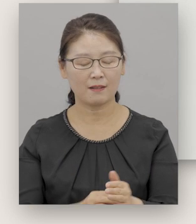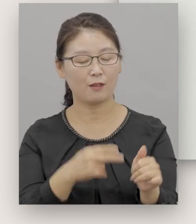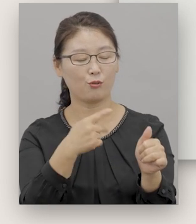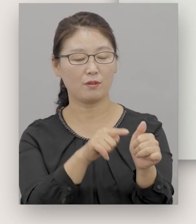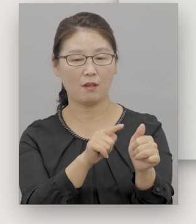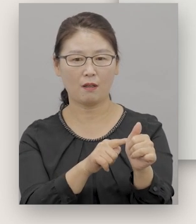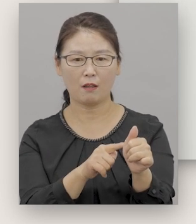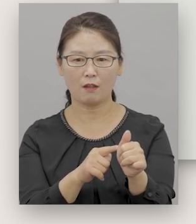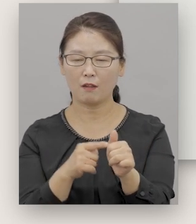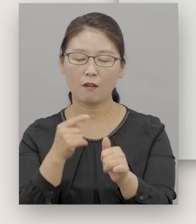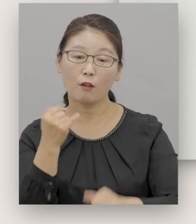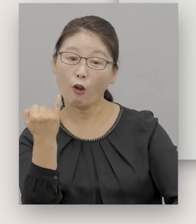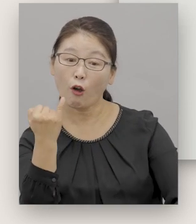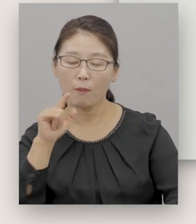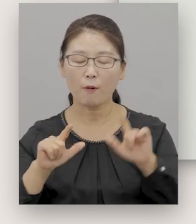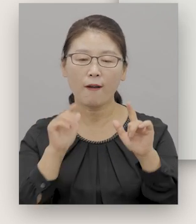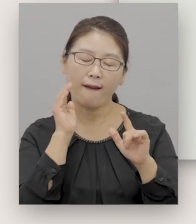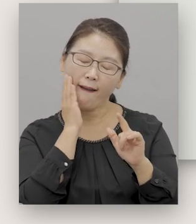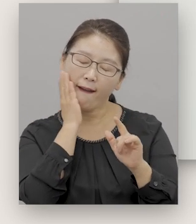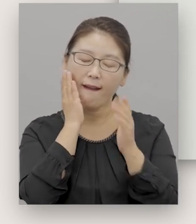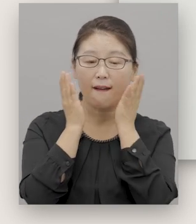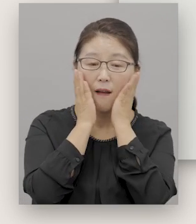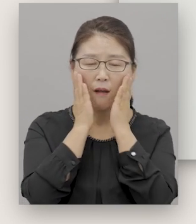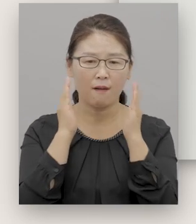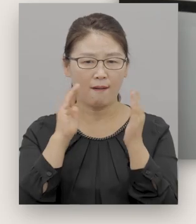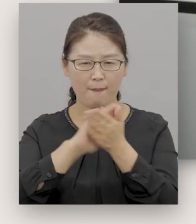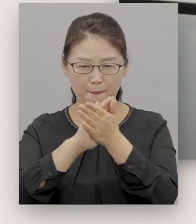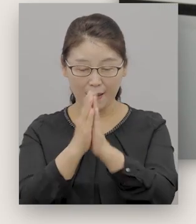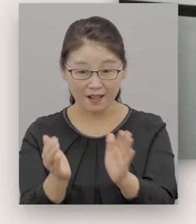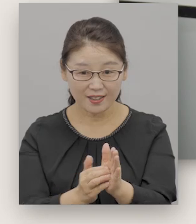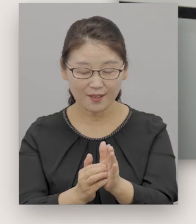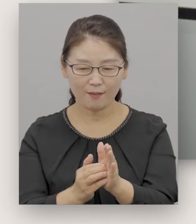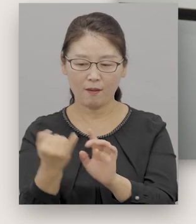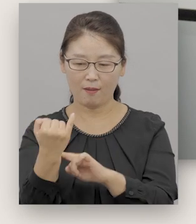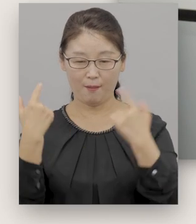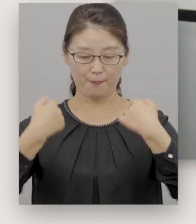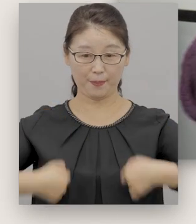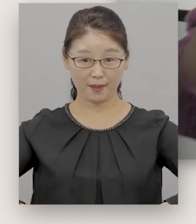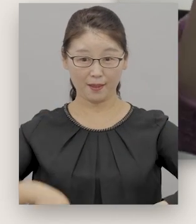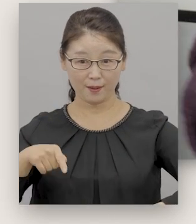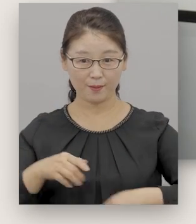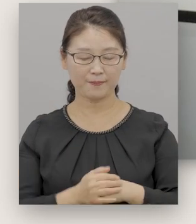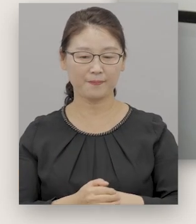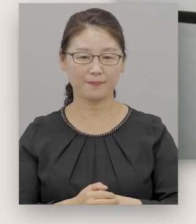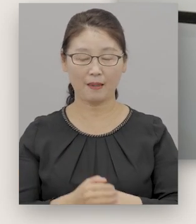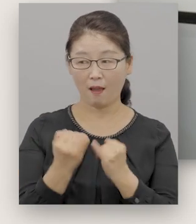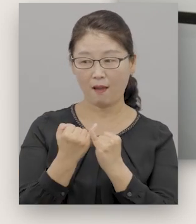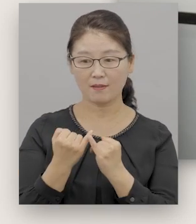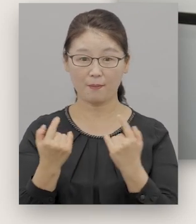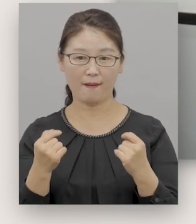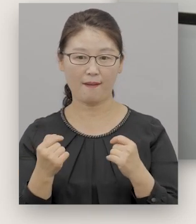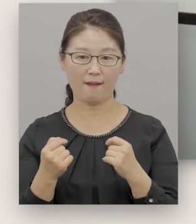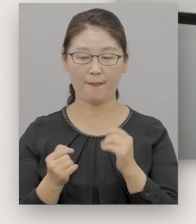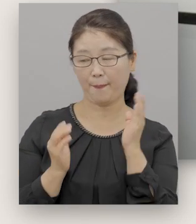짙은 화장에 그런 여성이 입을 만한 그런 옷장을 하고, 여성의 포즈를 지으면서 이제 여성 정체성을